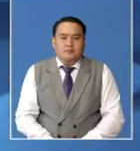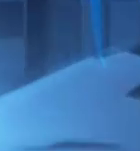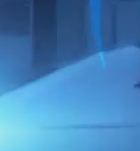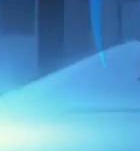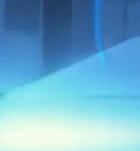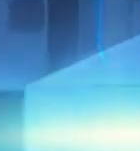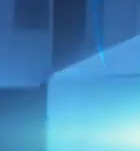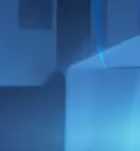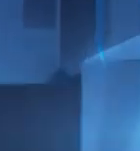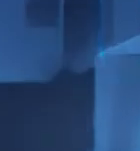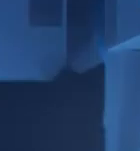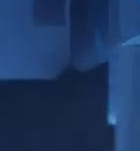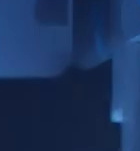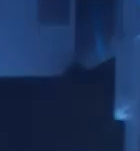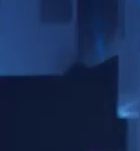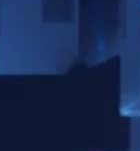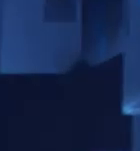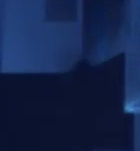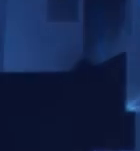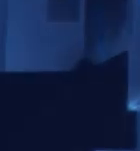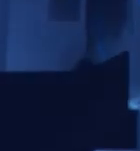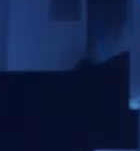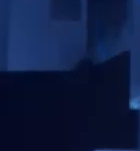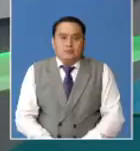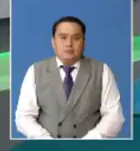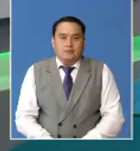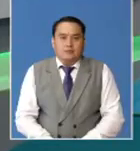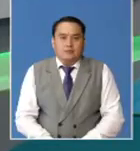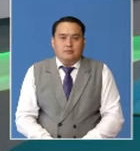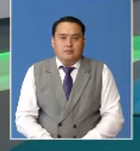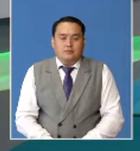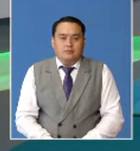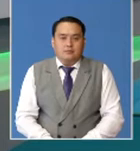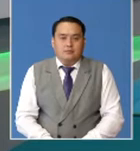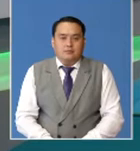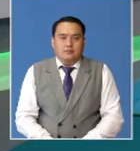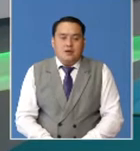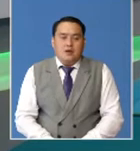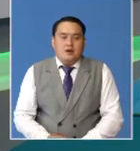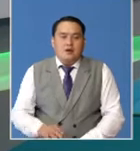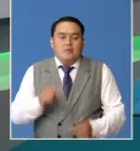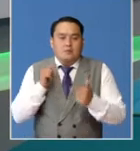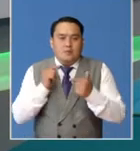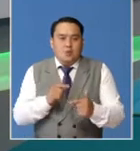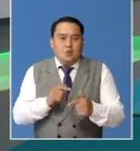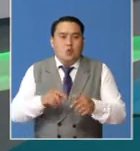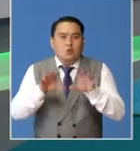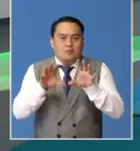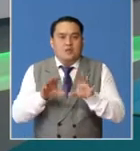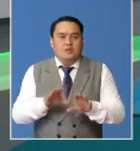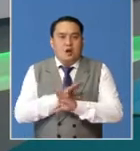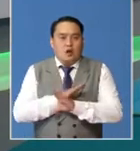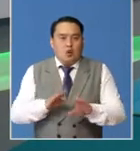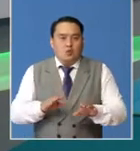подготовил Азат Жумаханов по материалам интернет-ресурсов. все силы на борьбу с беззаконием.